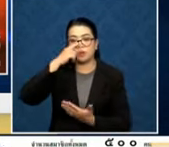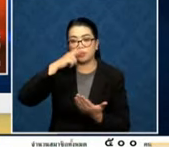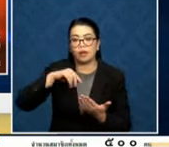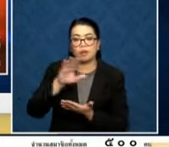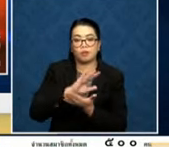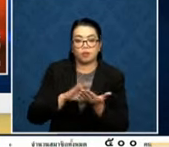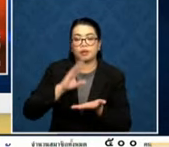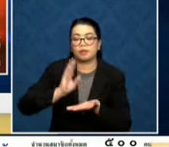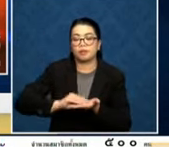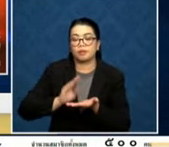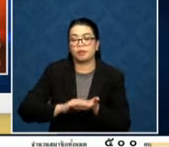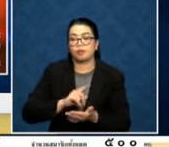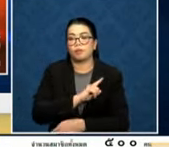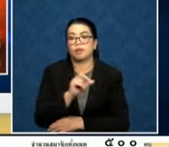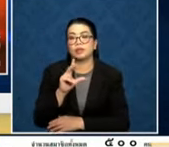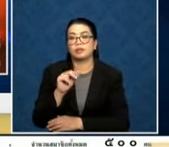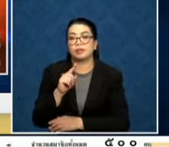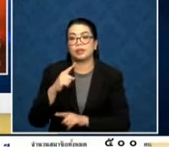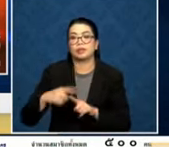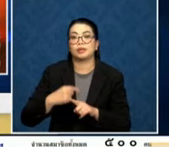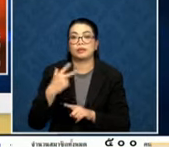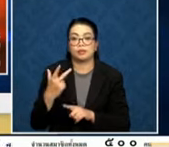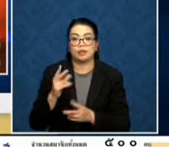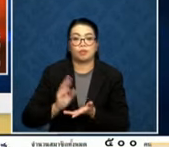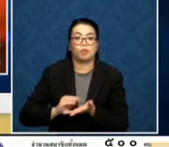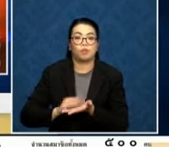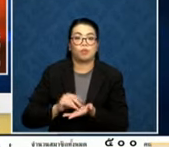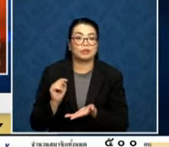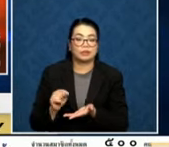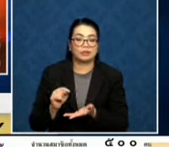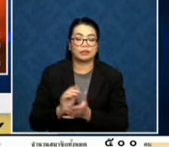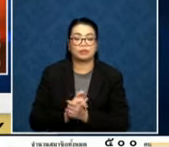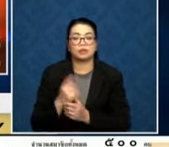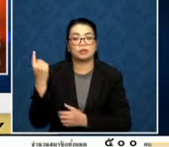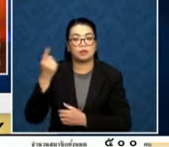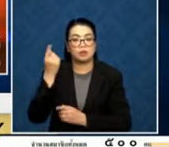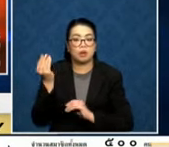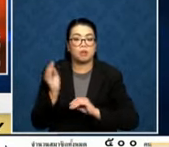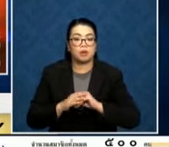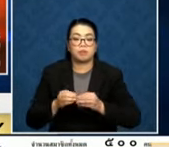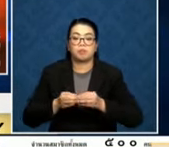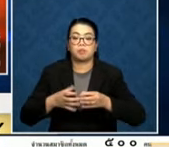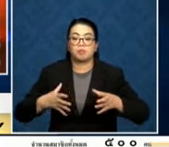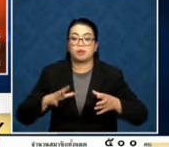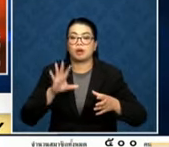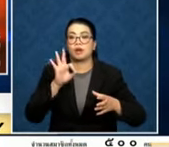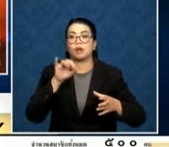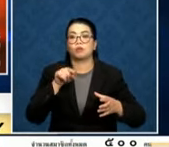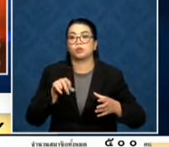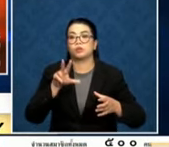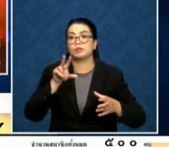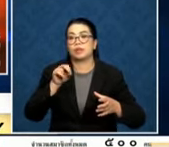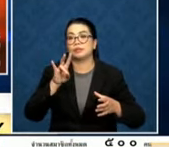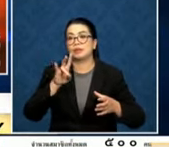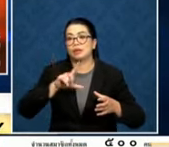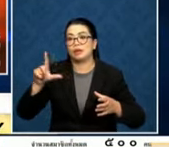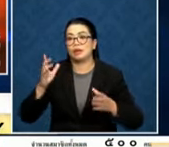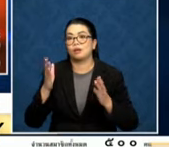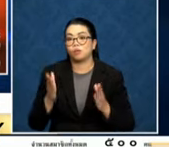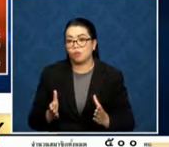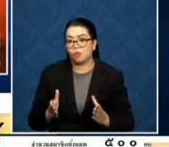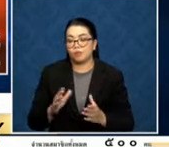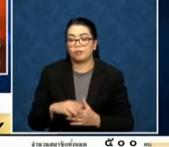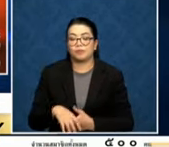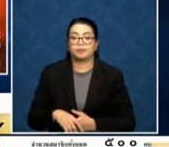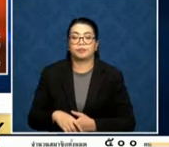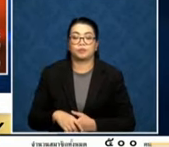มีนาคม 2567ที่ผ่านมานะครับเรามีจำนวนนักท่องเที่ยวครับมากถึง 9.37ล้านคนนะครับ